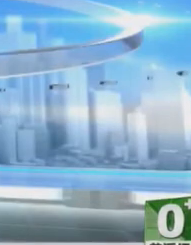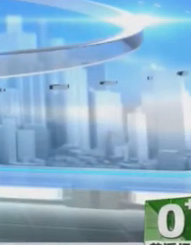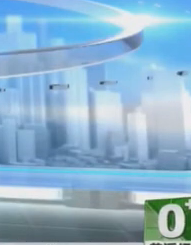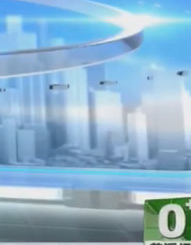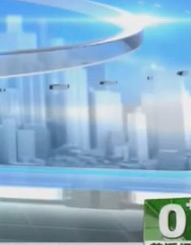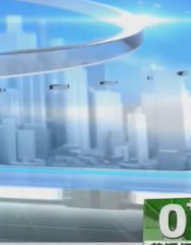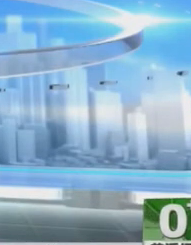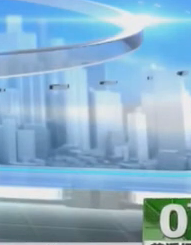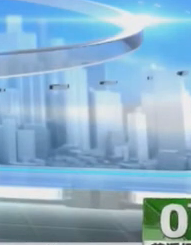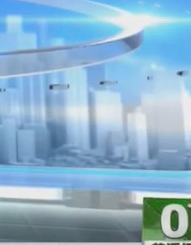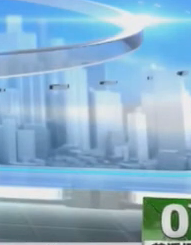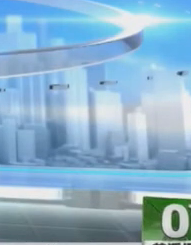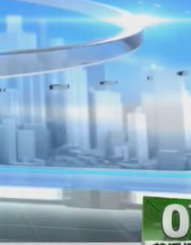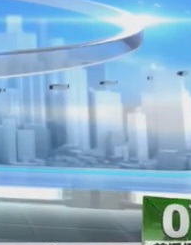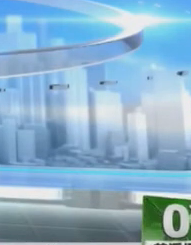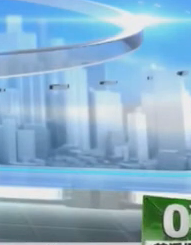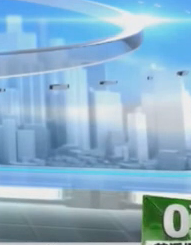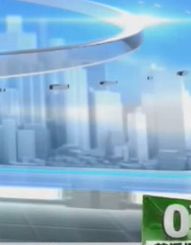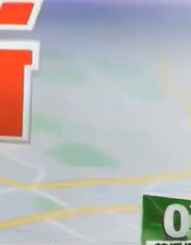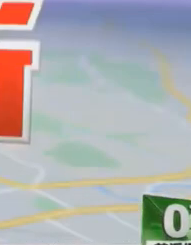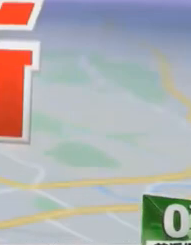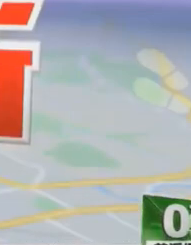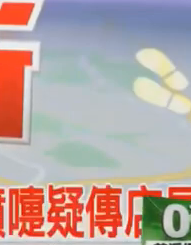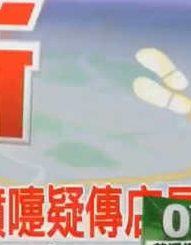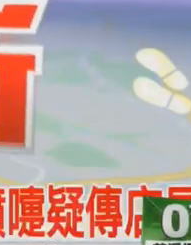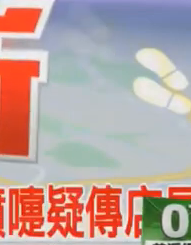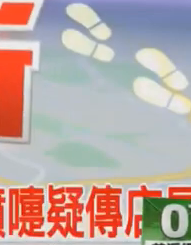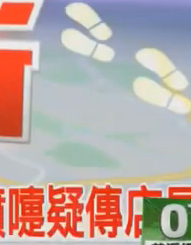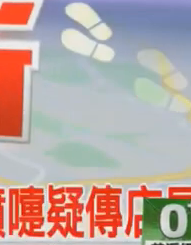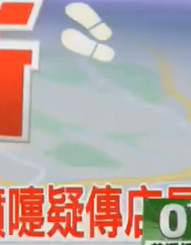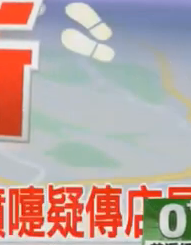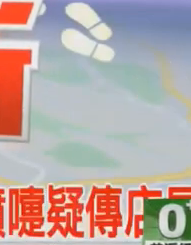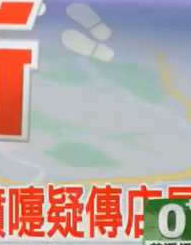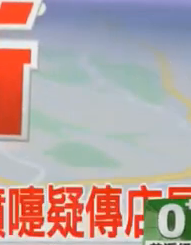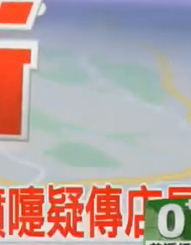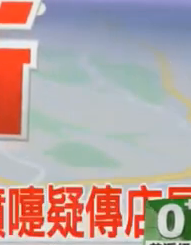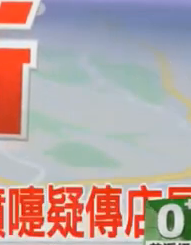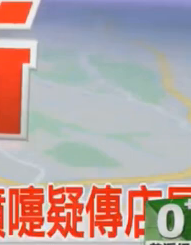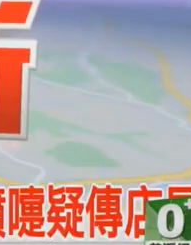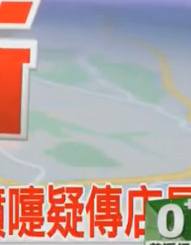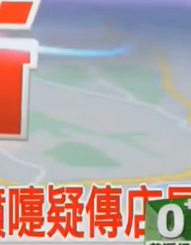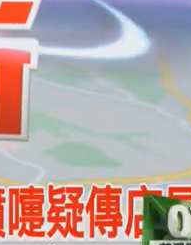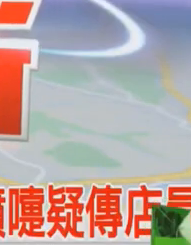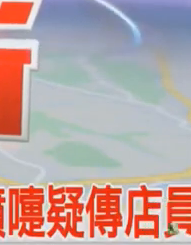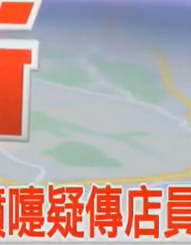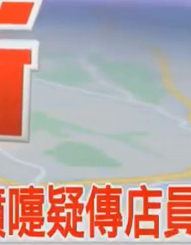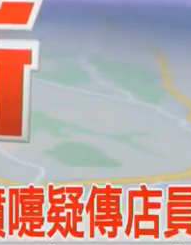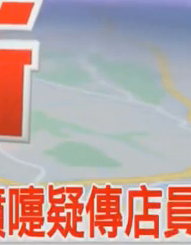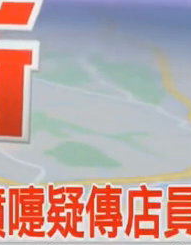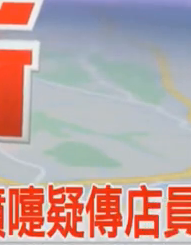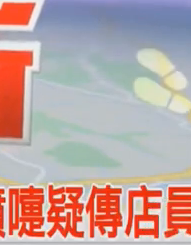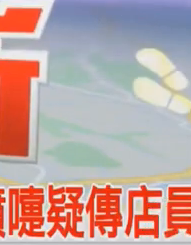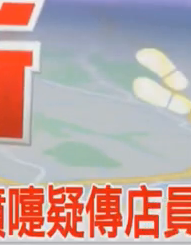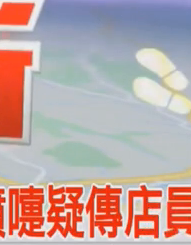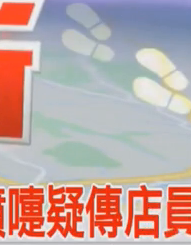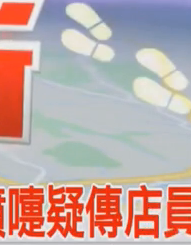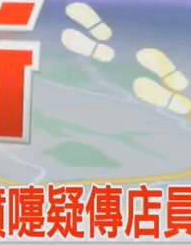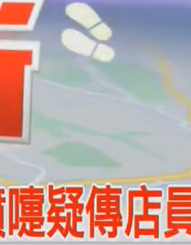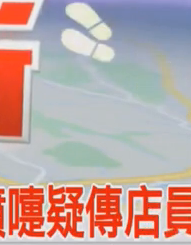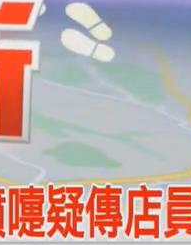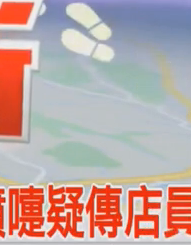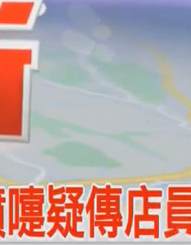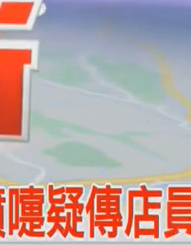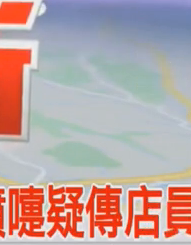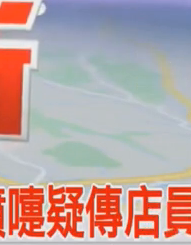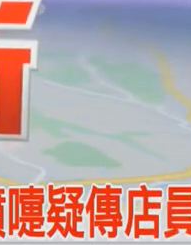您好，欢迎收看这一节1700整点新闻。首先带您掌握跟疫情相关。高雄中油大林厂在今天有3位员工确诊，他们